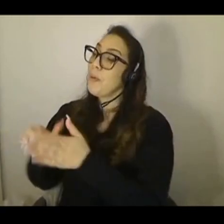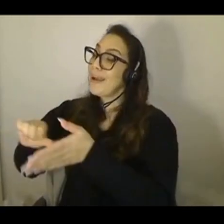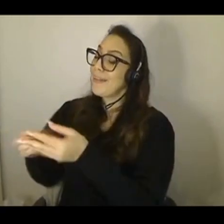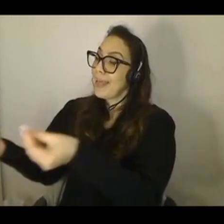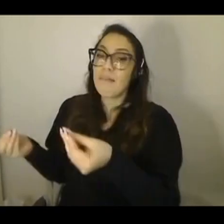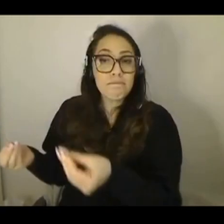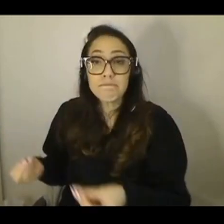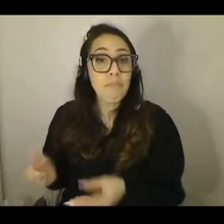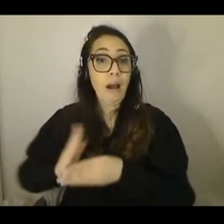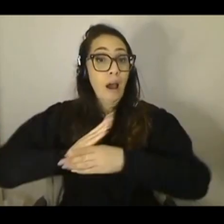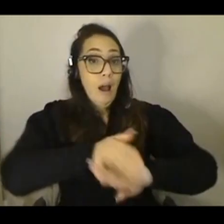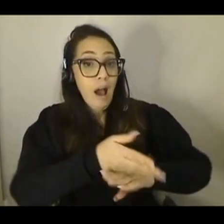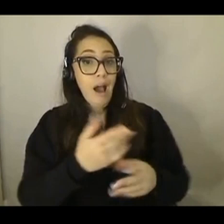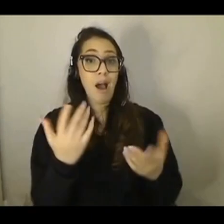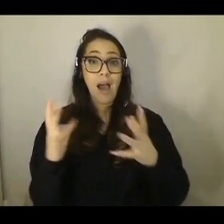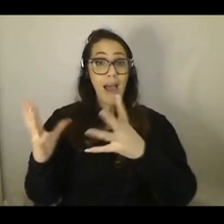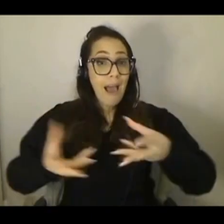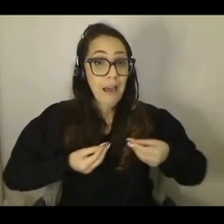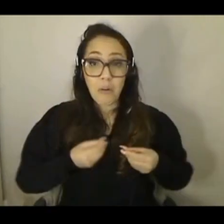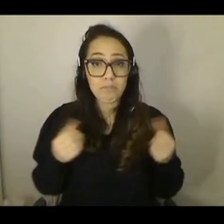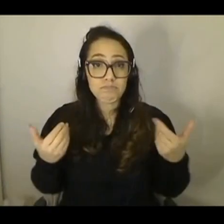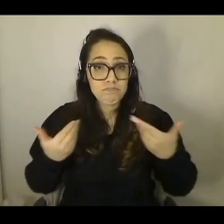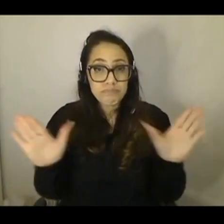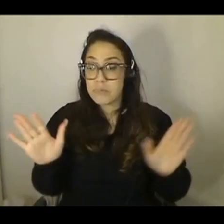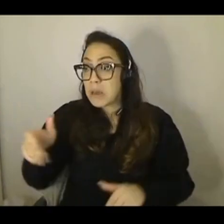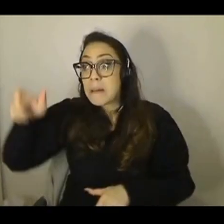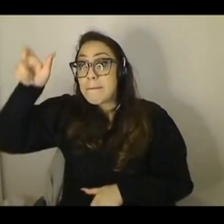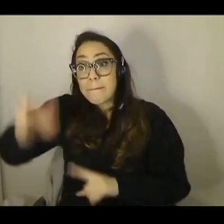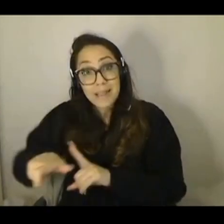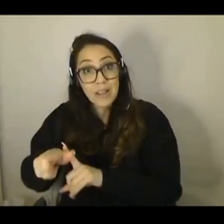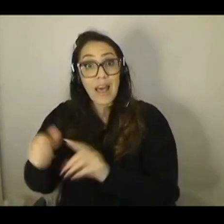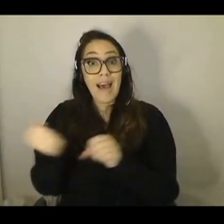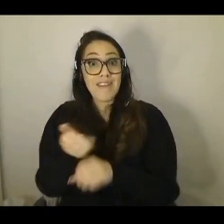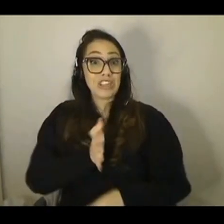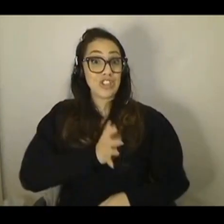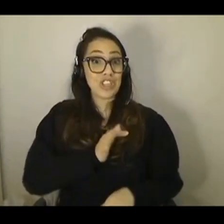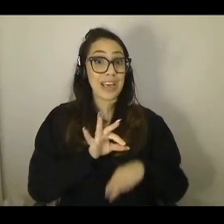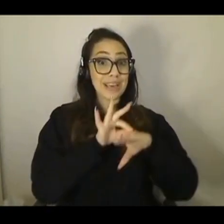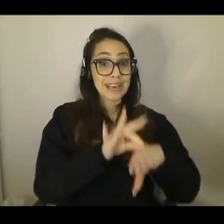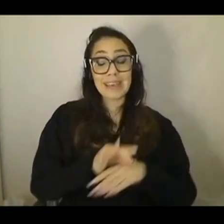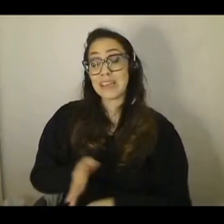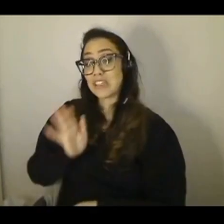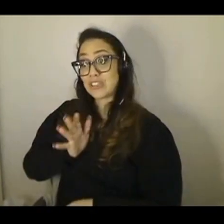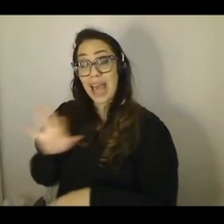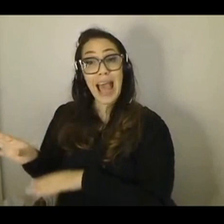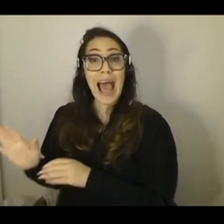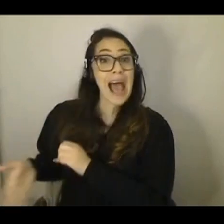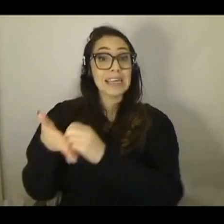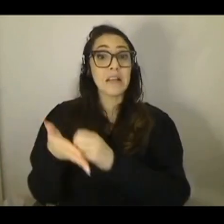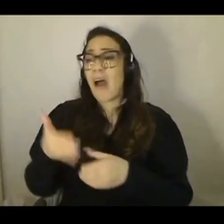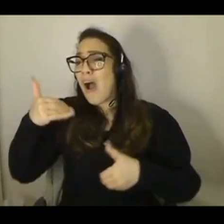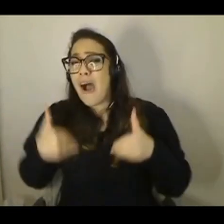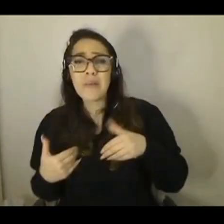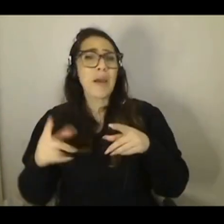pour entrer dans les établissements recevant du public. Toute personne accompagnée d'un chien guide ou d'un chien d'assistance, même si elle n'est pas handicapée parce qu'elle est en